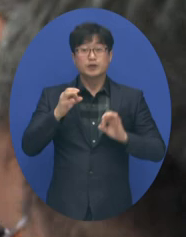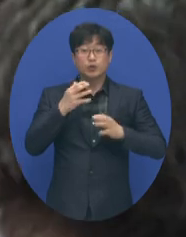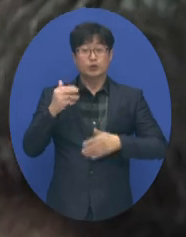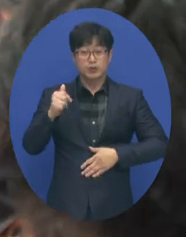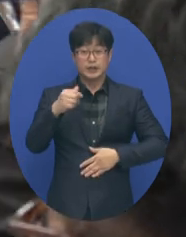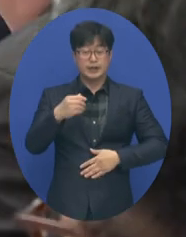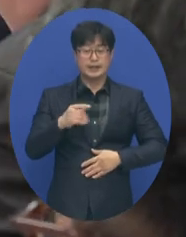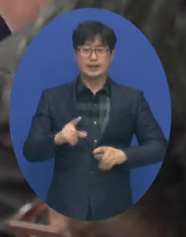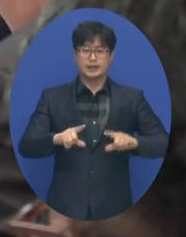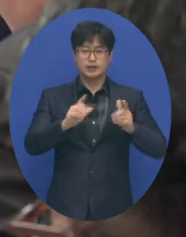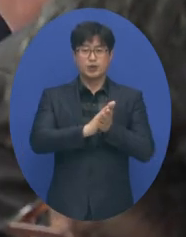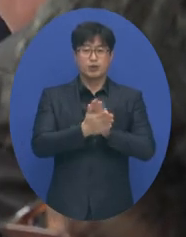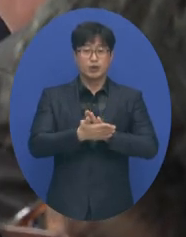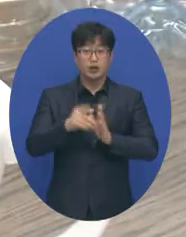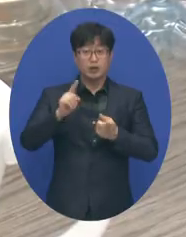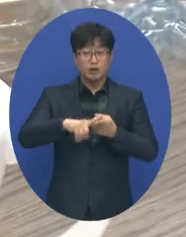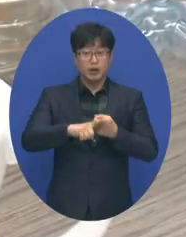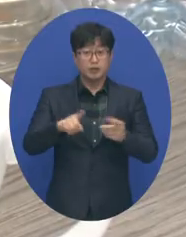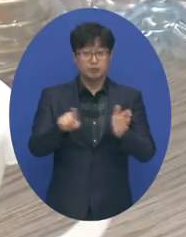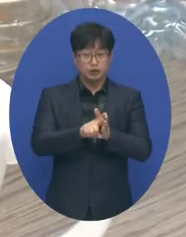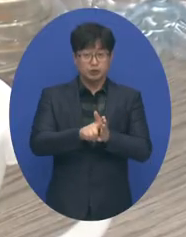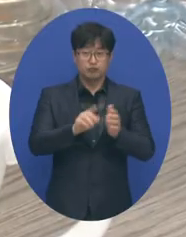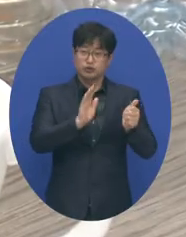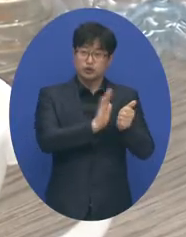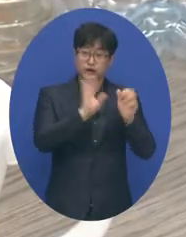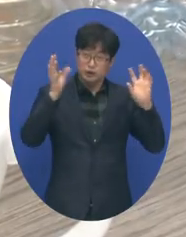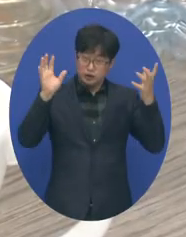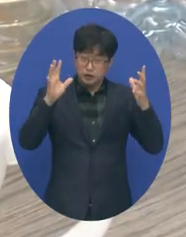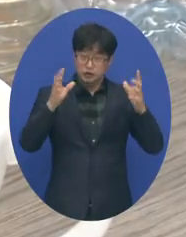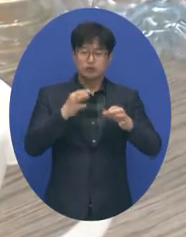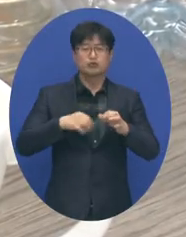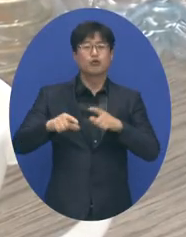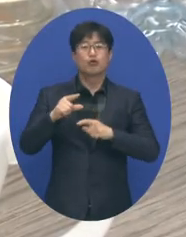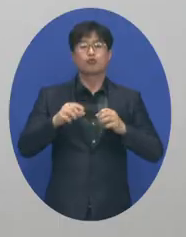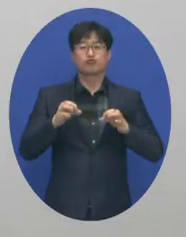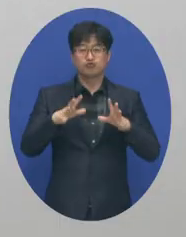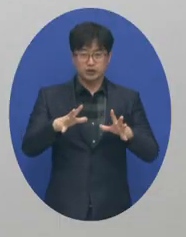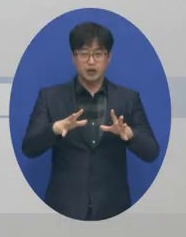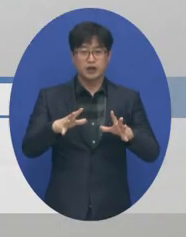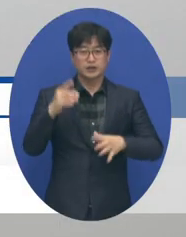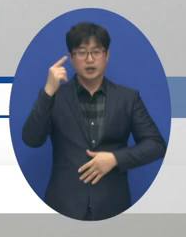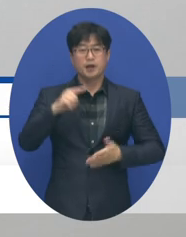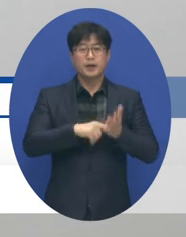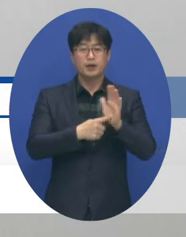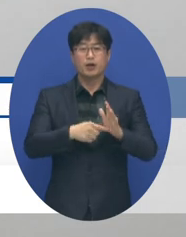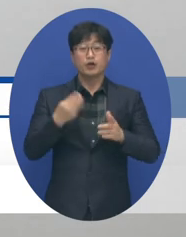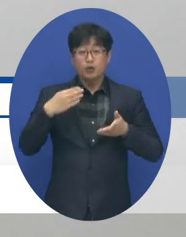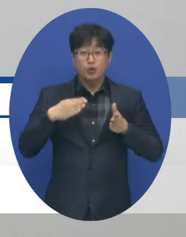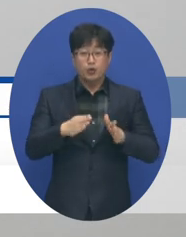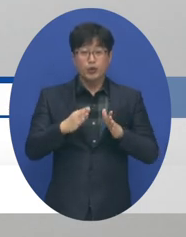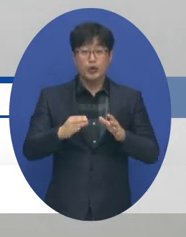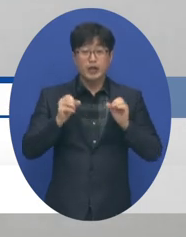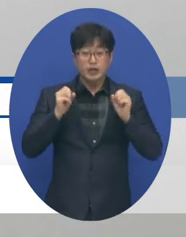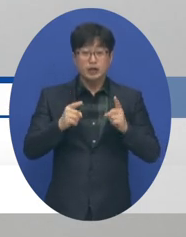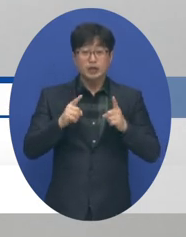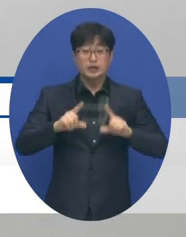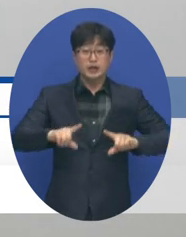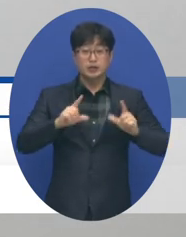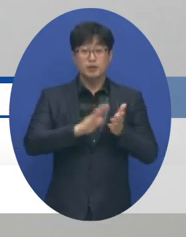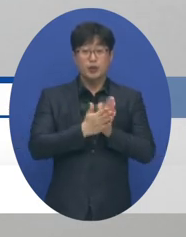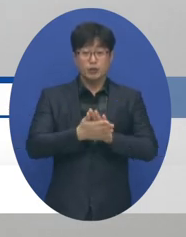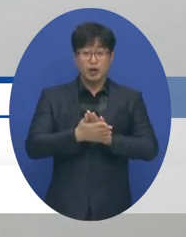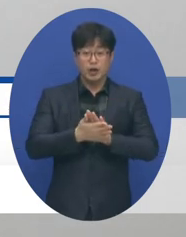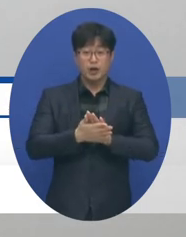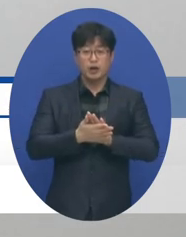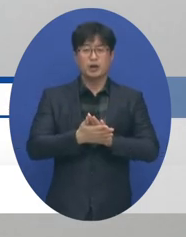기후변화 대응 의지에 대한 믿음과 지지로 추가 투자 의향을 밝힌 겁니다. 우리 경기도의 그 기후변화 대응과